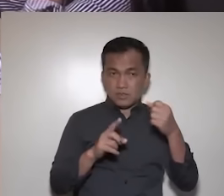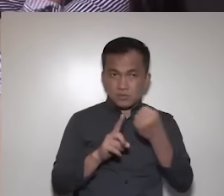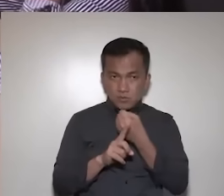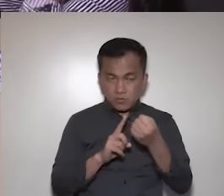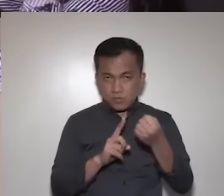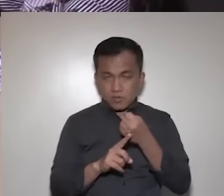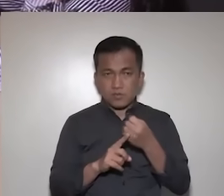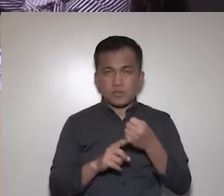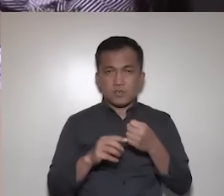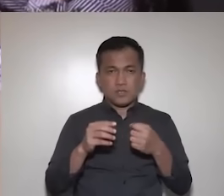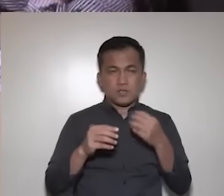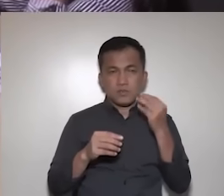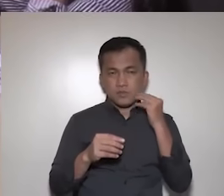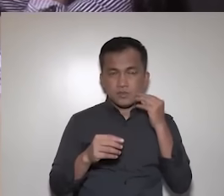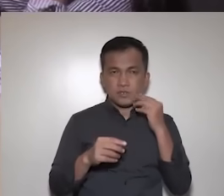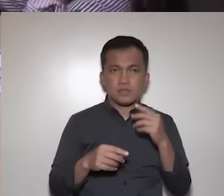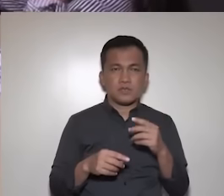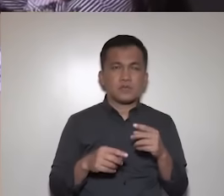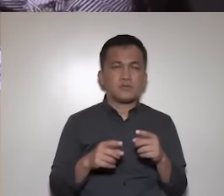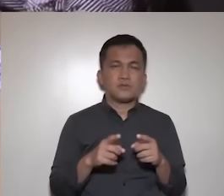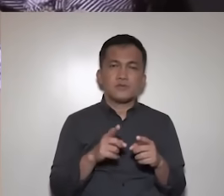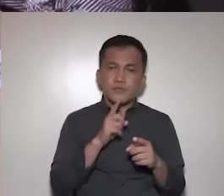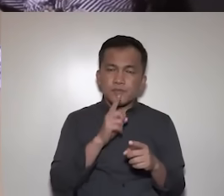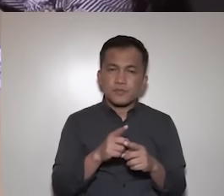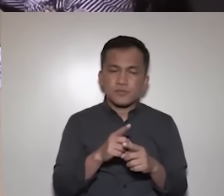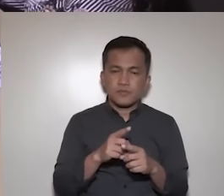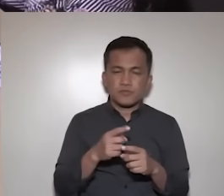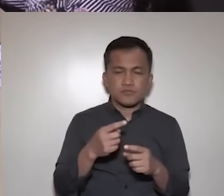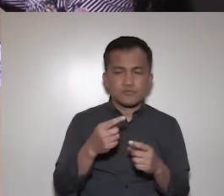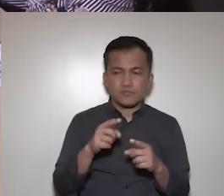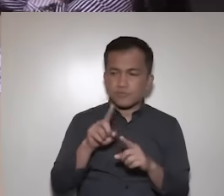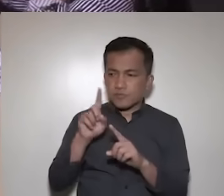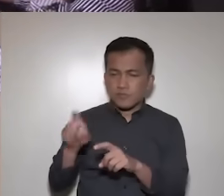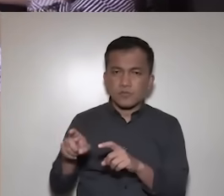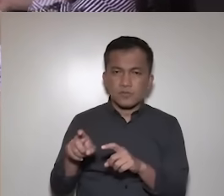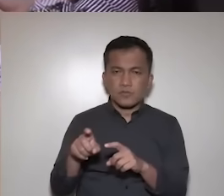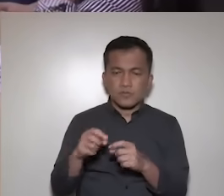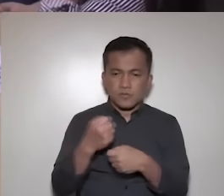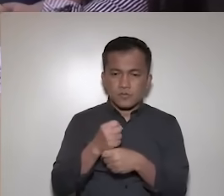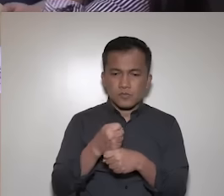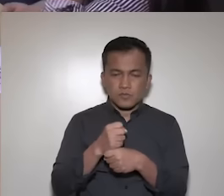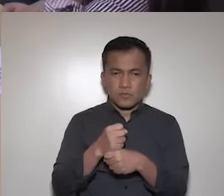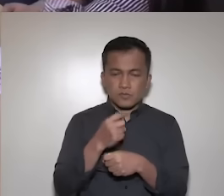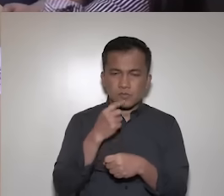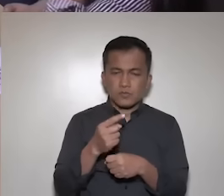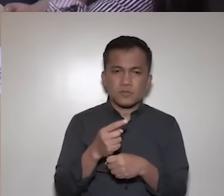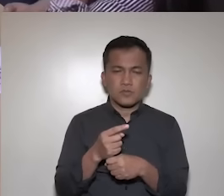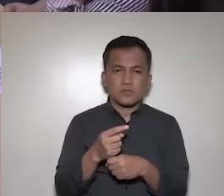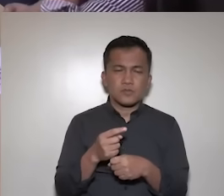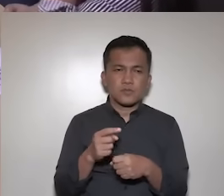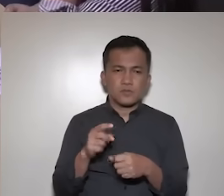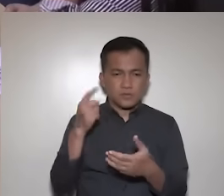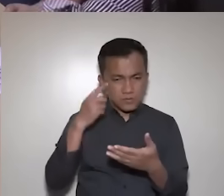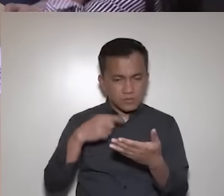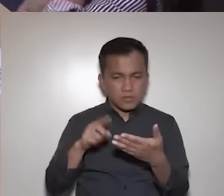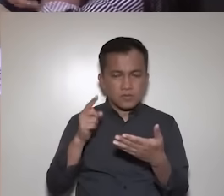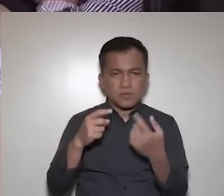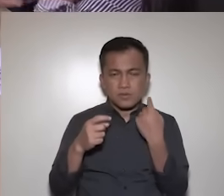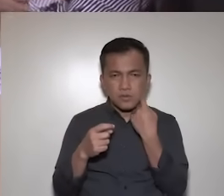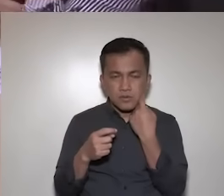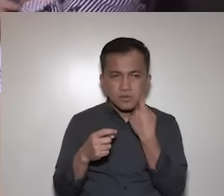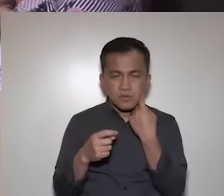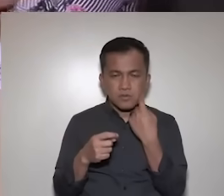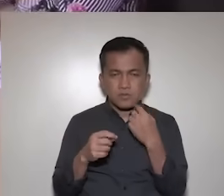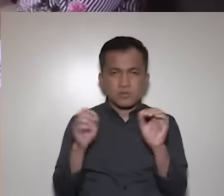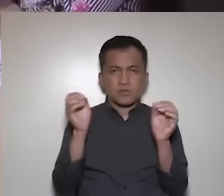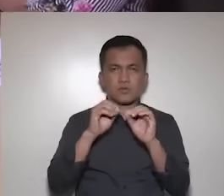siya kay Maria? Tinanong ko kasi sa gumagawa ng sira sa amin, sir. Chinek niya po kanina, sir.